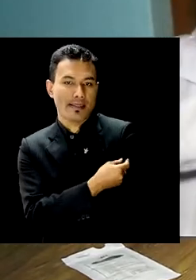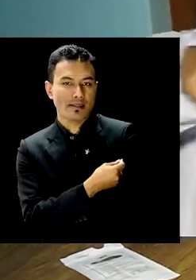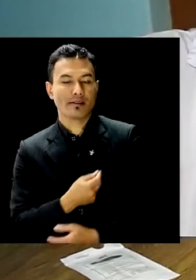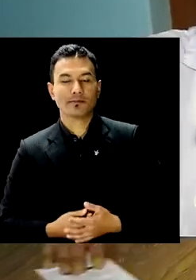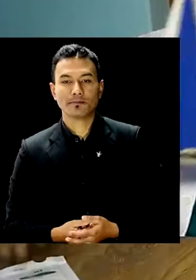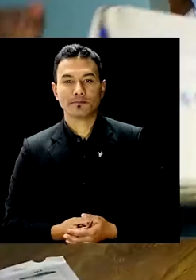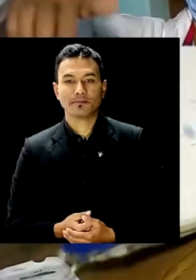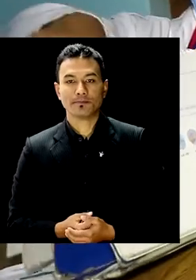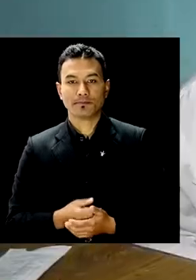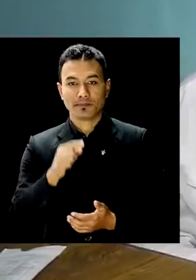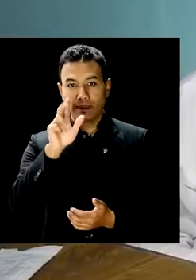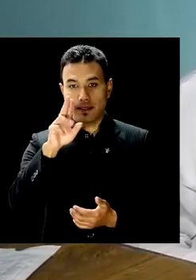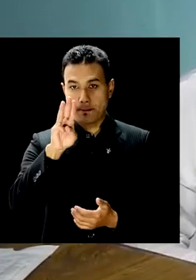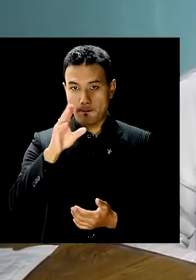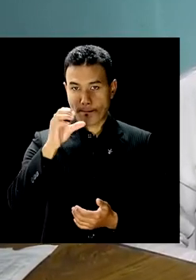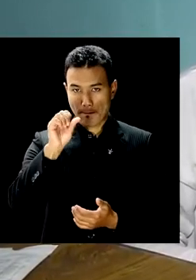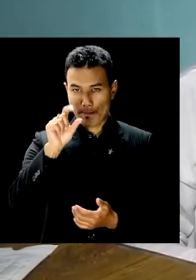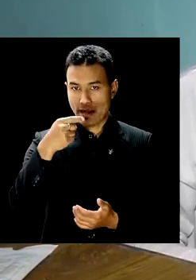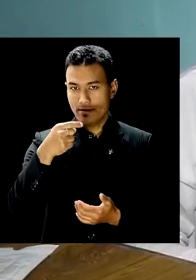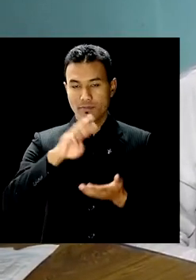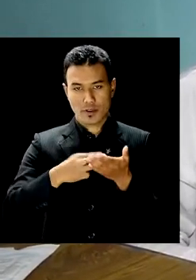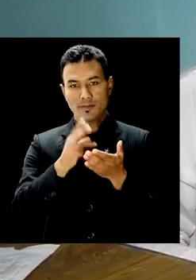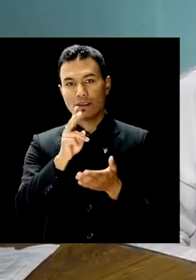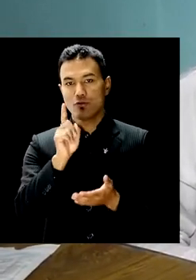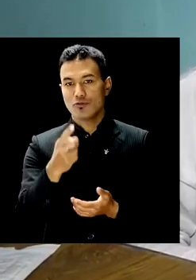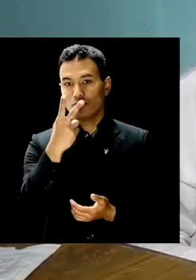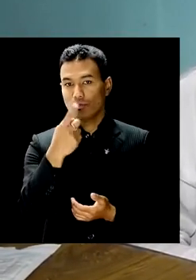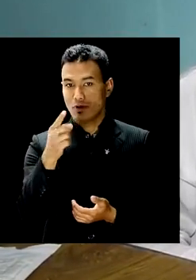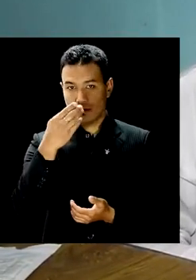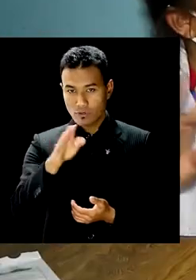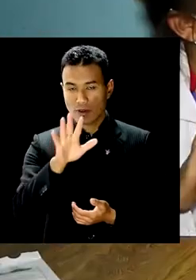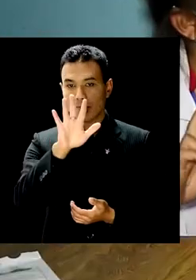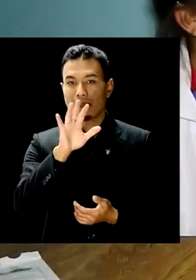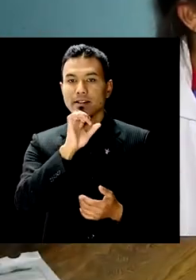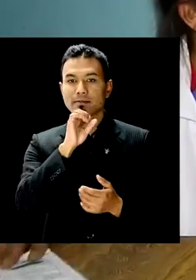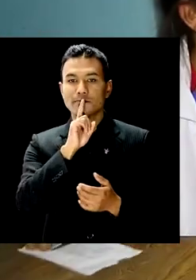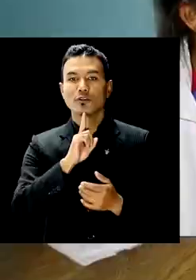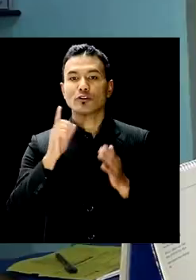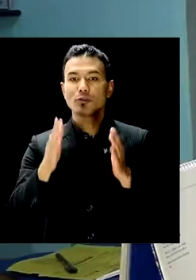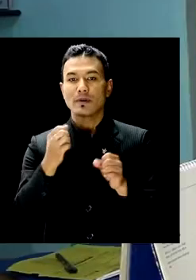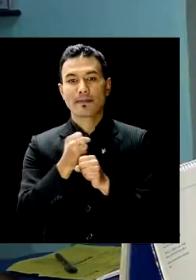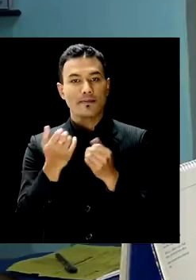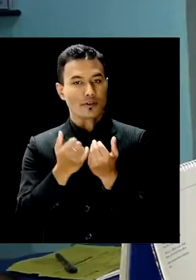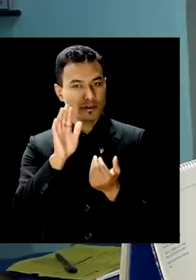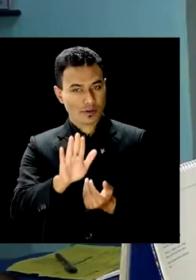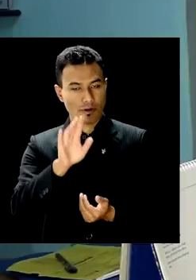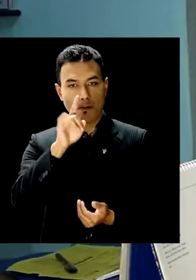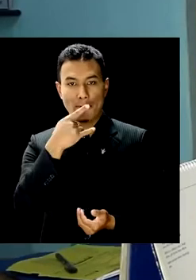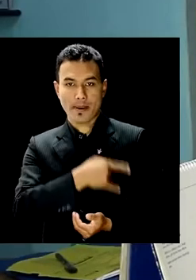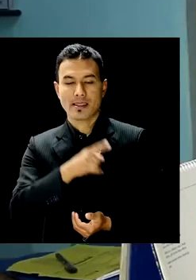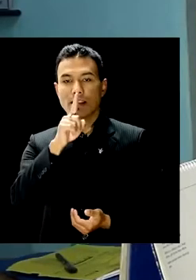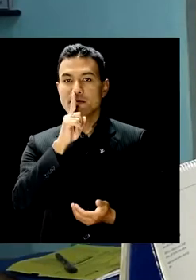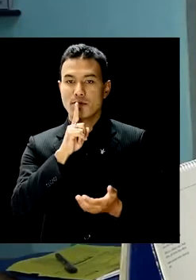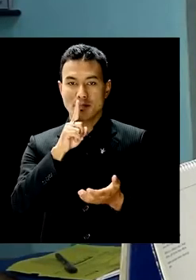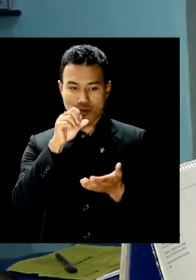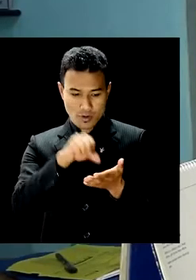है। ठिक छ, तपाईँको इम्प्लान्ट भनेको यही हो, बुझ्नुभयो? दुईवटा हुन्छ, 5 वर्षको लागि काम गर्छ। फाइदा भनेको तपाईँको एकचोटि